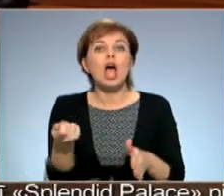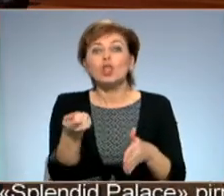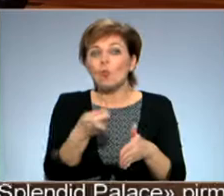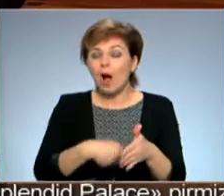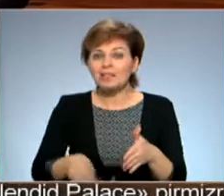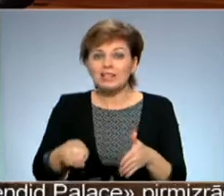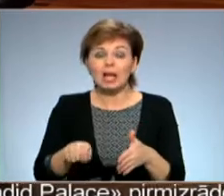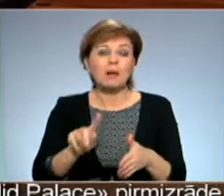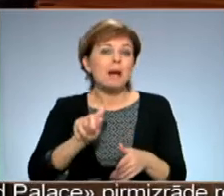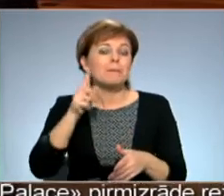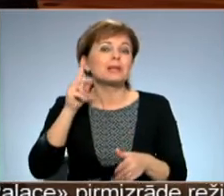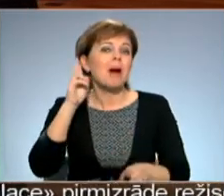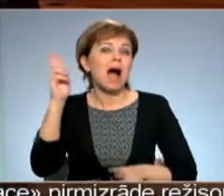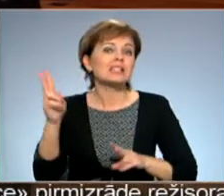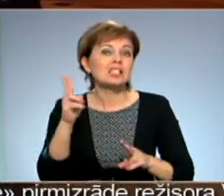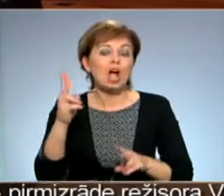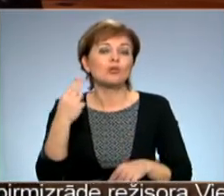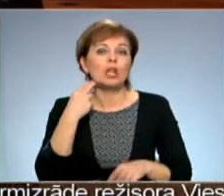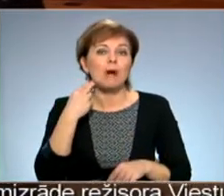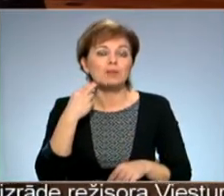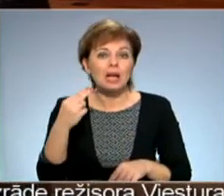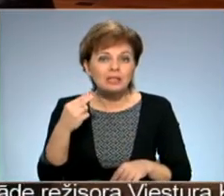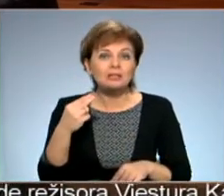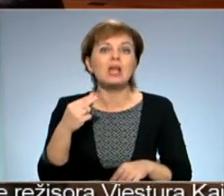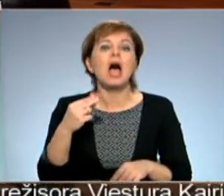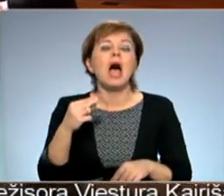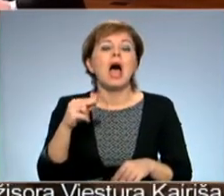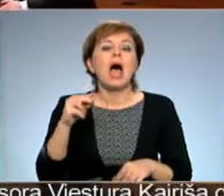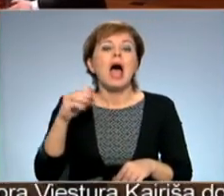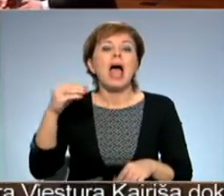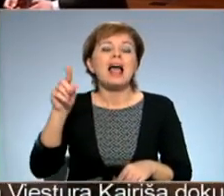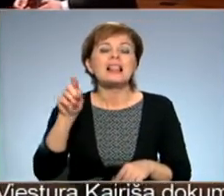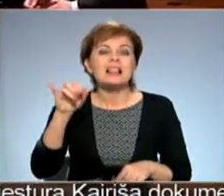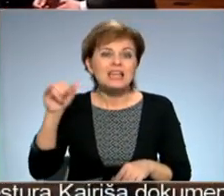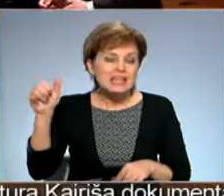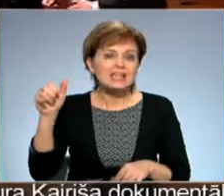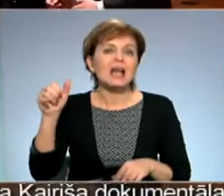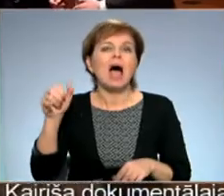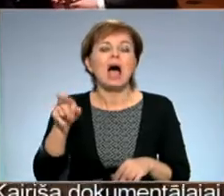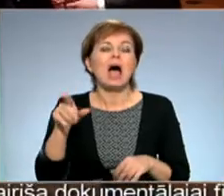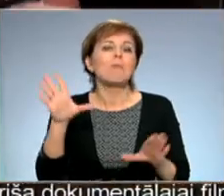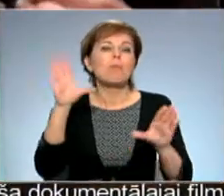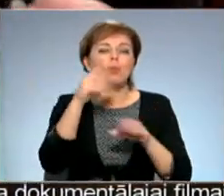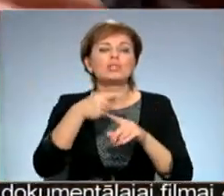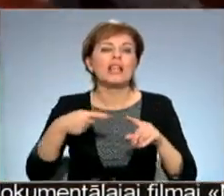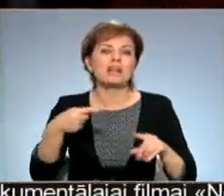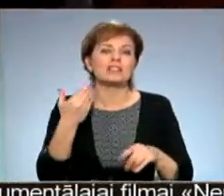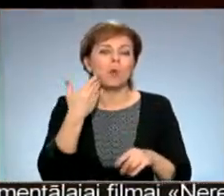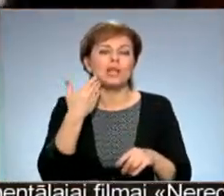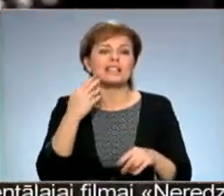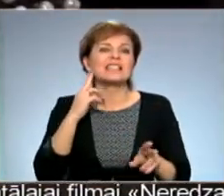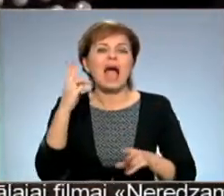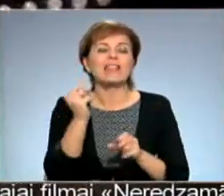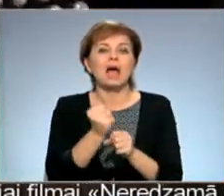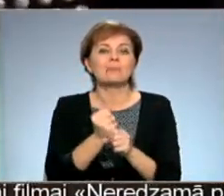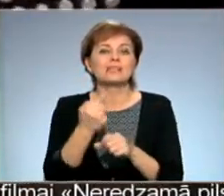noslēgumā. Pirmatskaņojumu Lielbritānijā piedzīvo Ksenijas Sidorovs un Elīnas Bukšas spēlētais Artura Maskata skaņdarbs Pusnakts Rīgā.